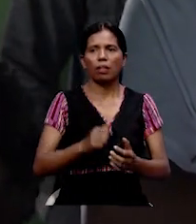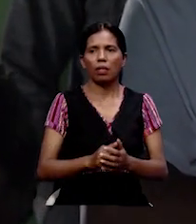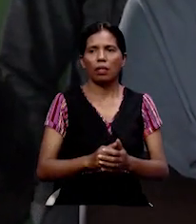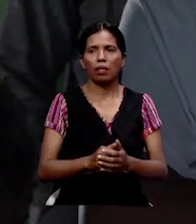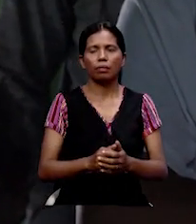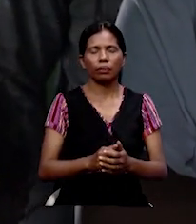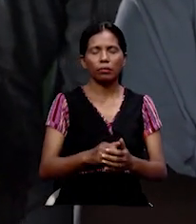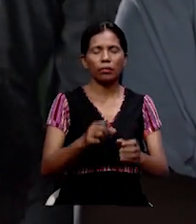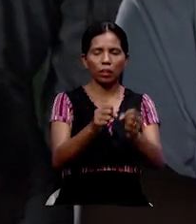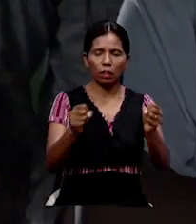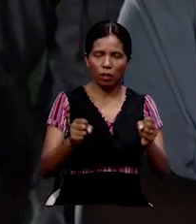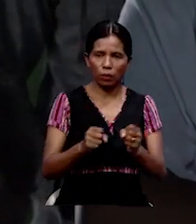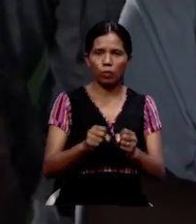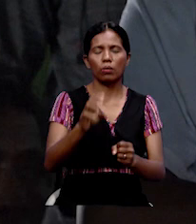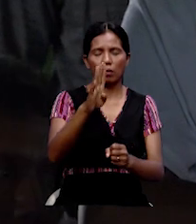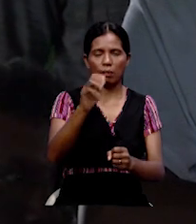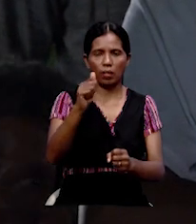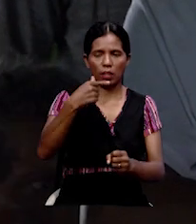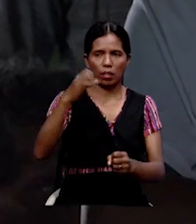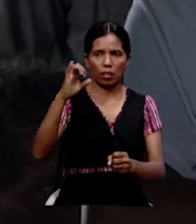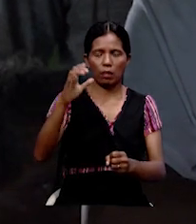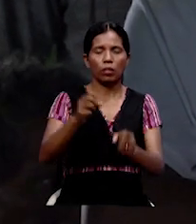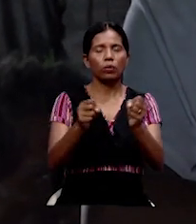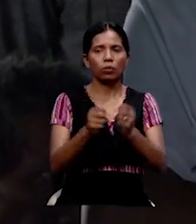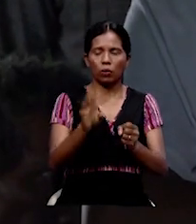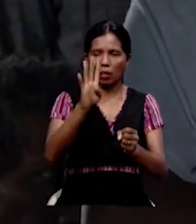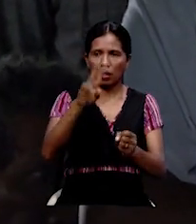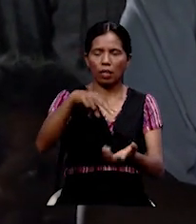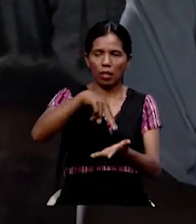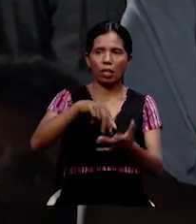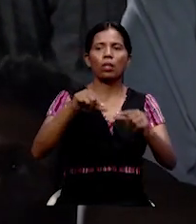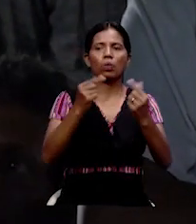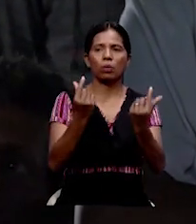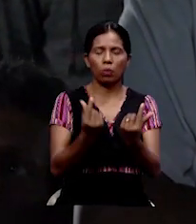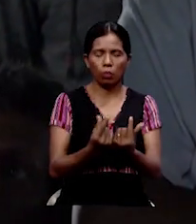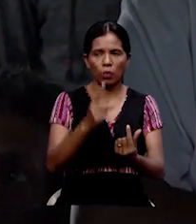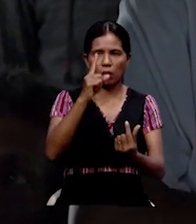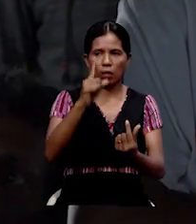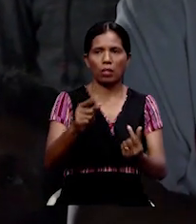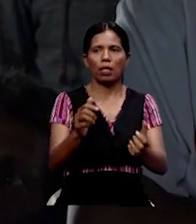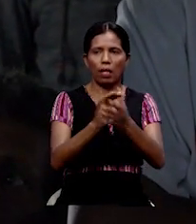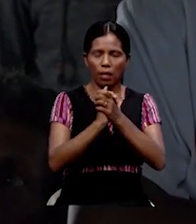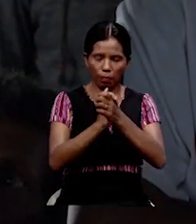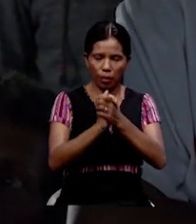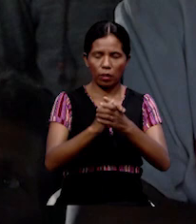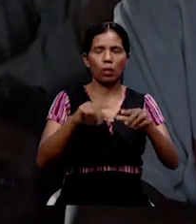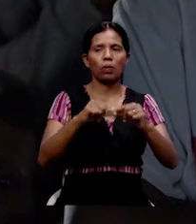lakuliu, bahagia, afasa, suku hat ne maka hari grup ira, nara grup ne hametino, grup